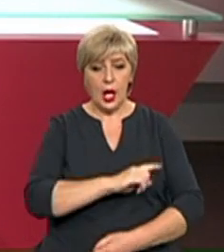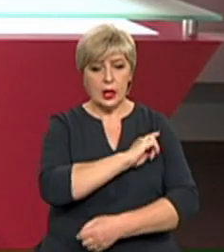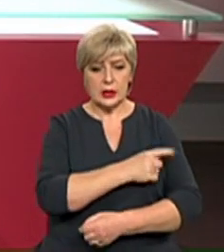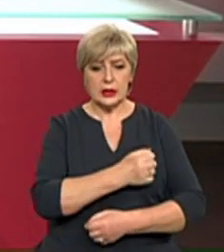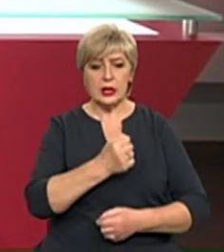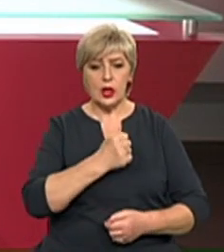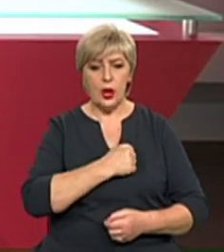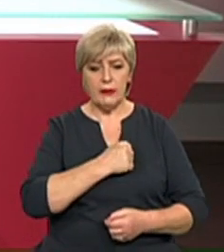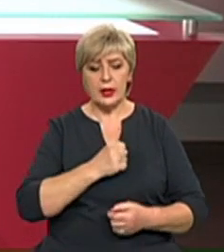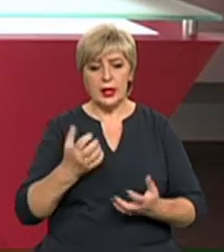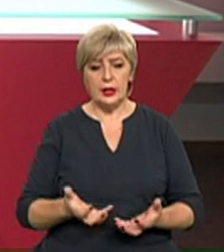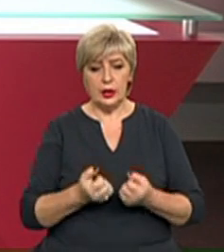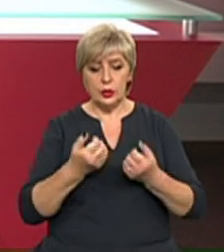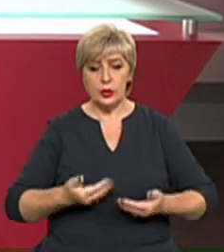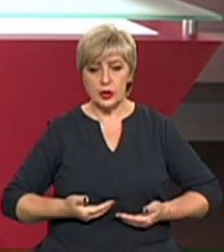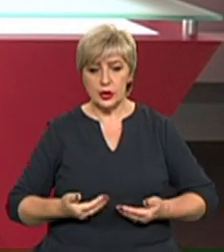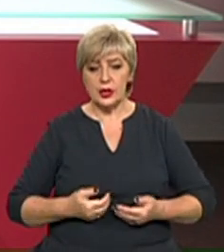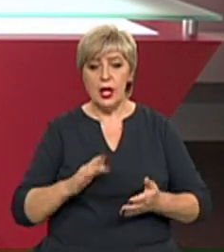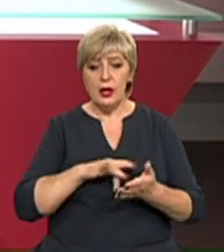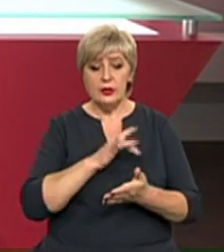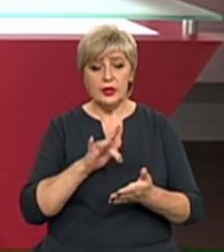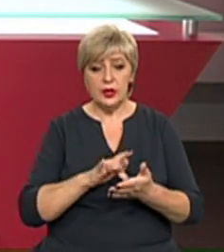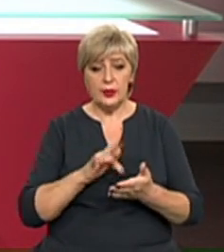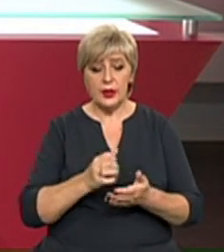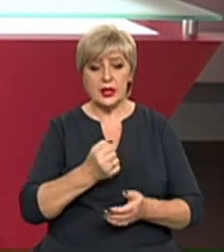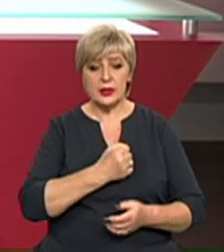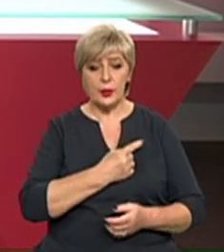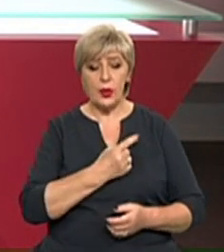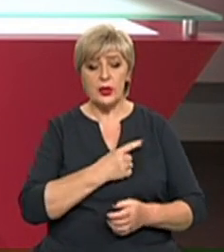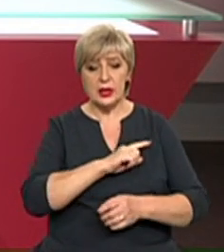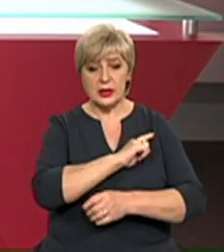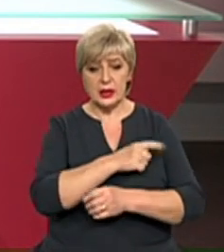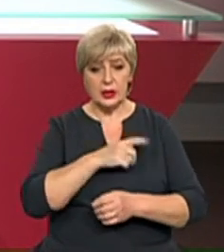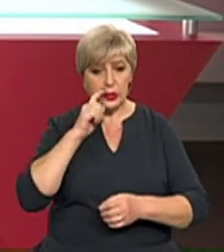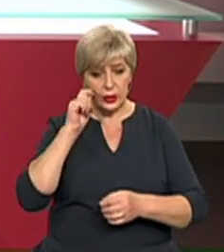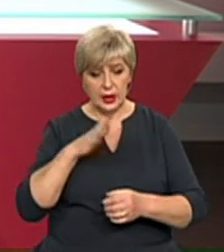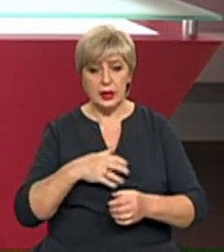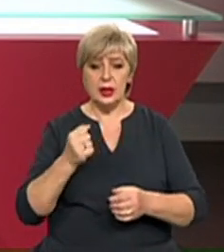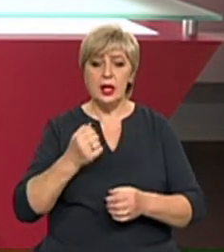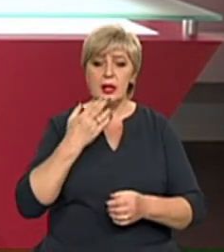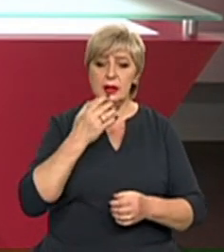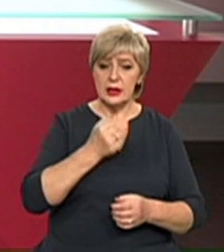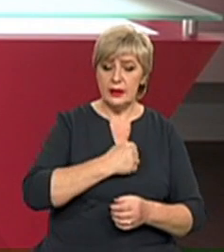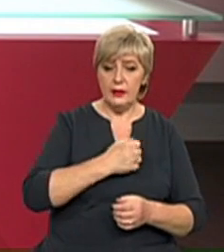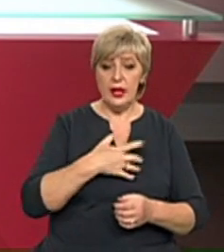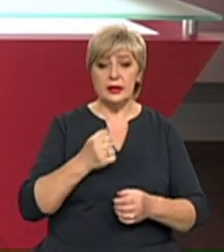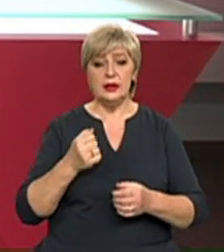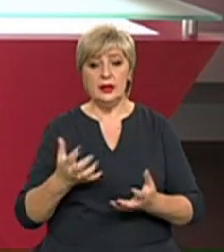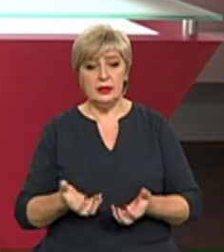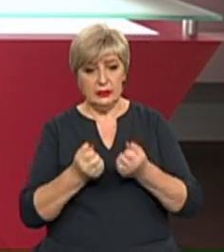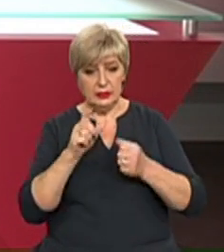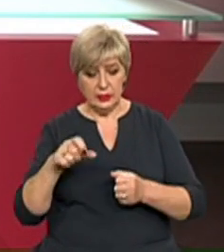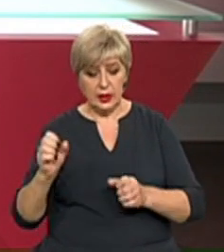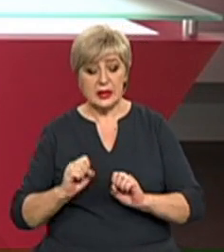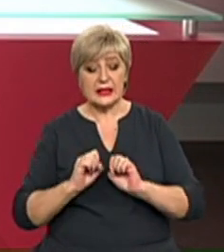Силовики рятують життя. У Дніпрі Збройні сили України, Нацгвардії та рятувальники долучились до волонтерської акції та здали кров для